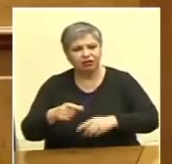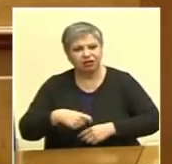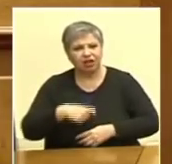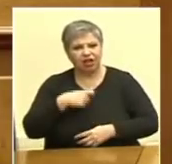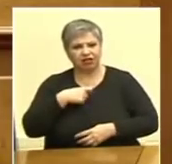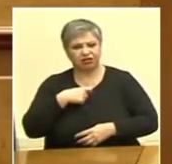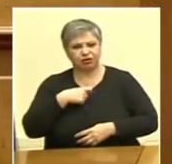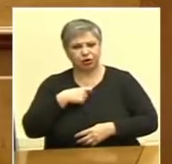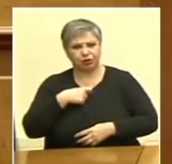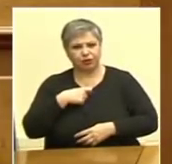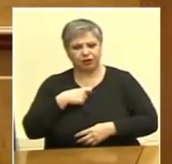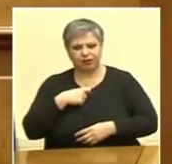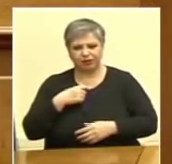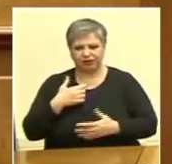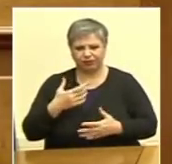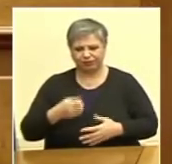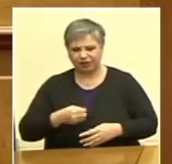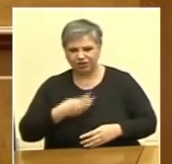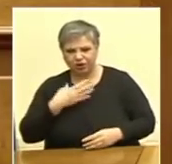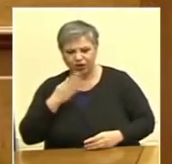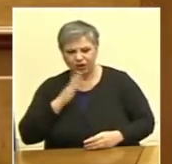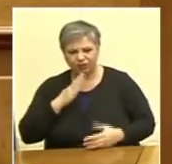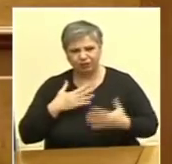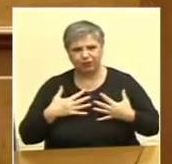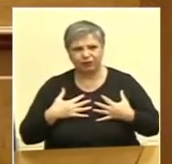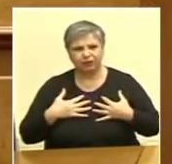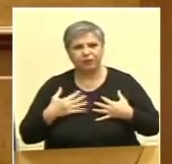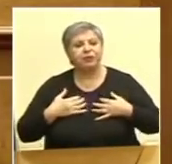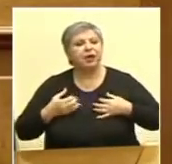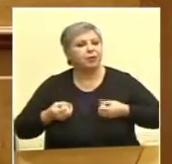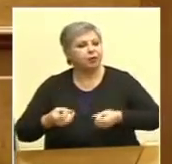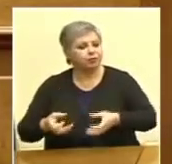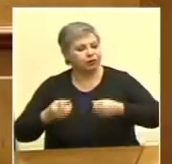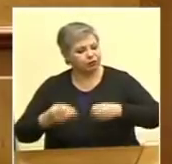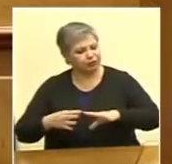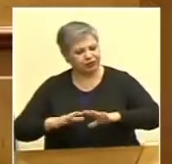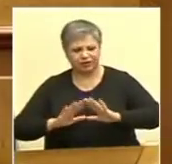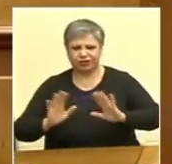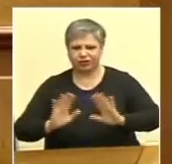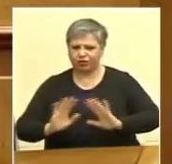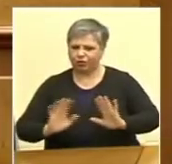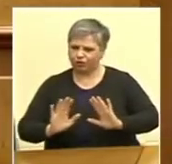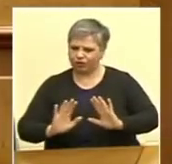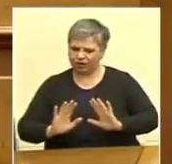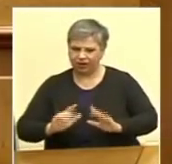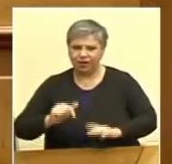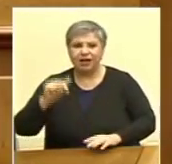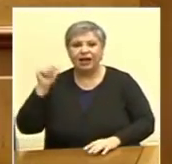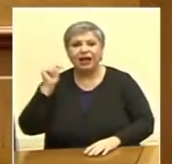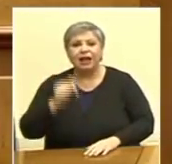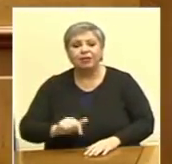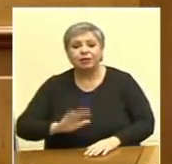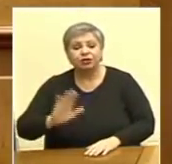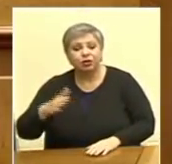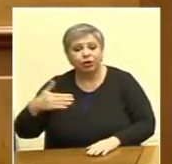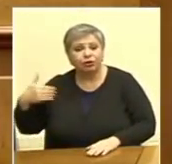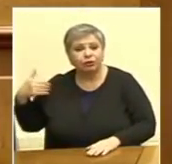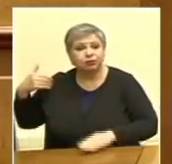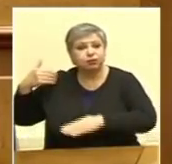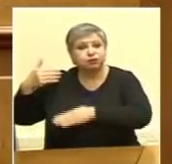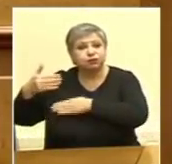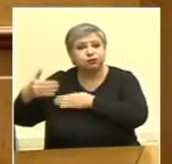Εμείς λοιπόν παροχές δεν κάνουμε, αλλά αποκαθιστούμε τις αδικίες που